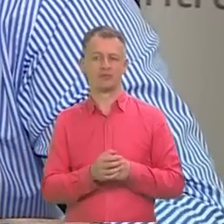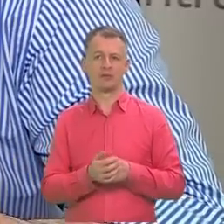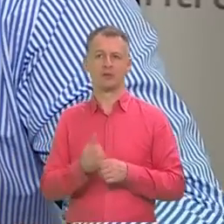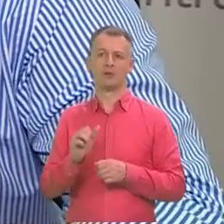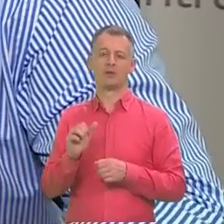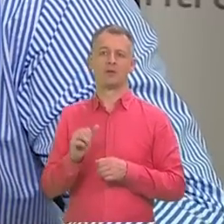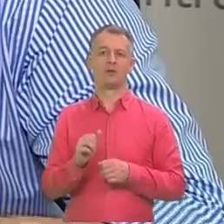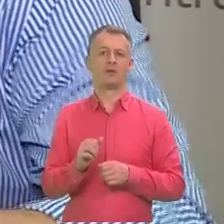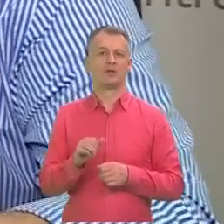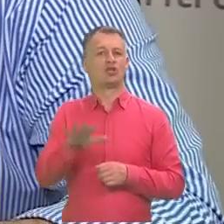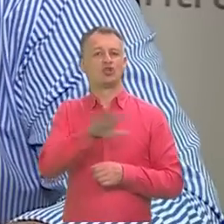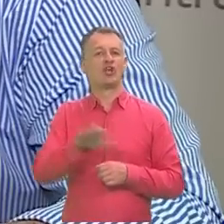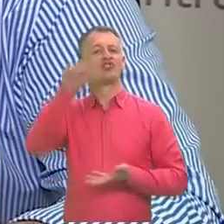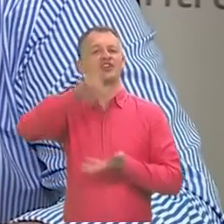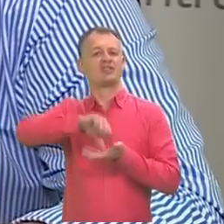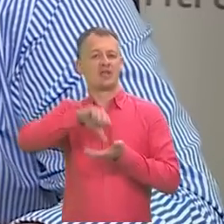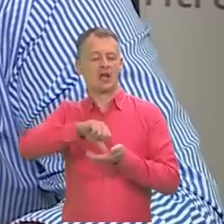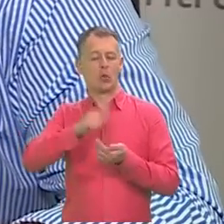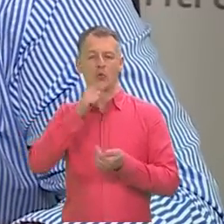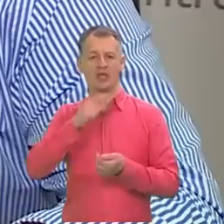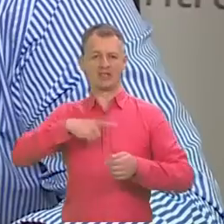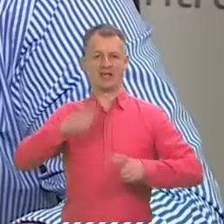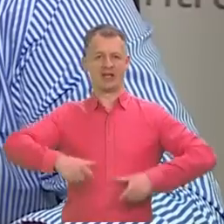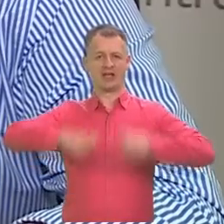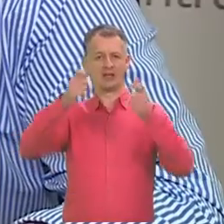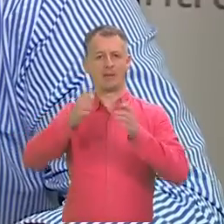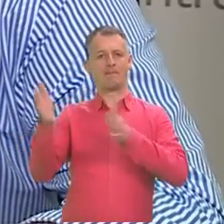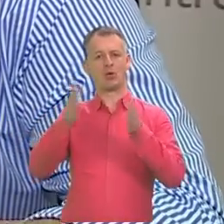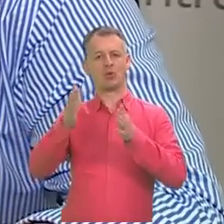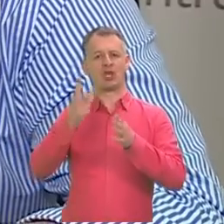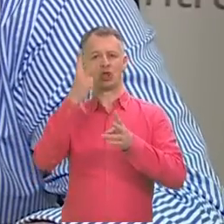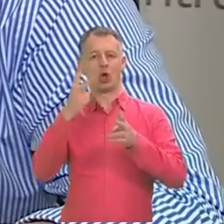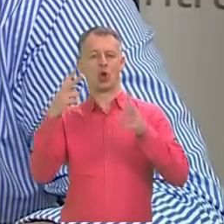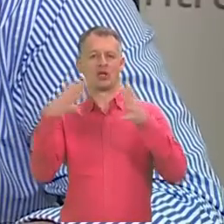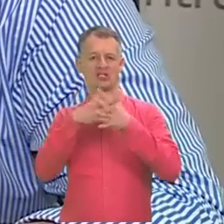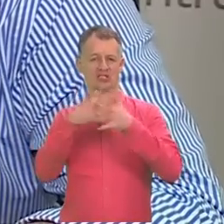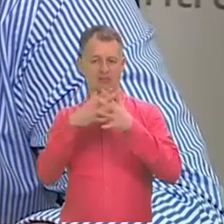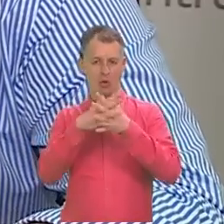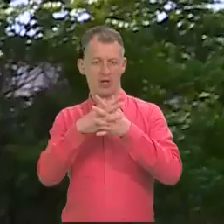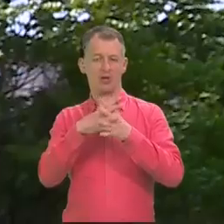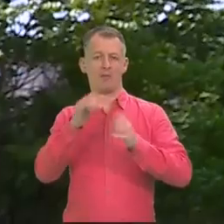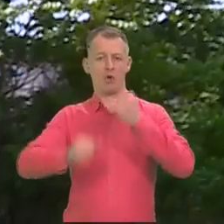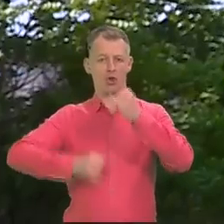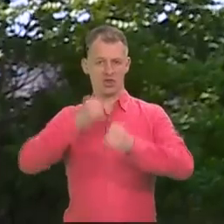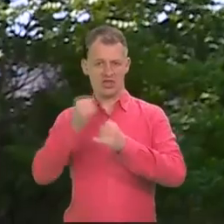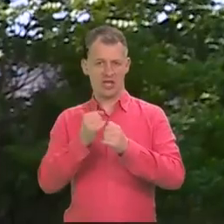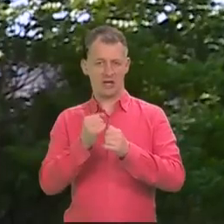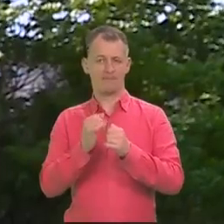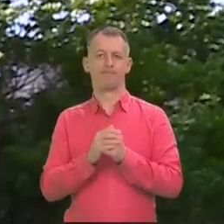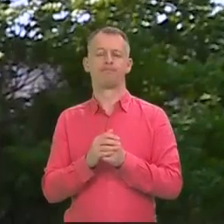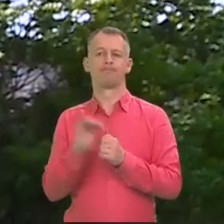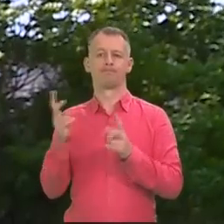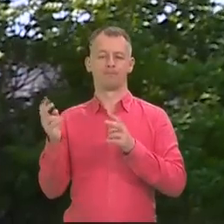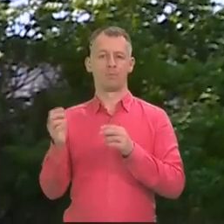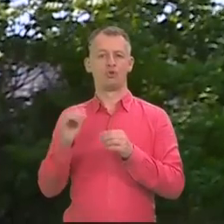în partea centrală, unde există clădiri din perioada interbelică sau chiar antebelică, și în mai